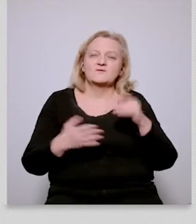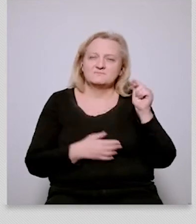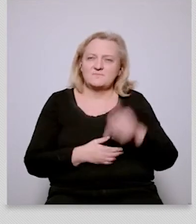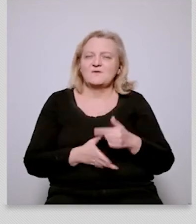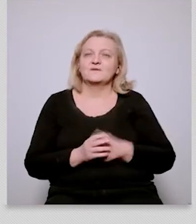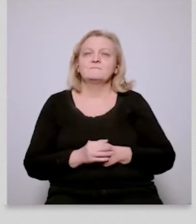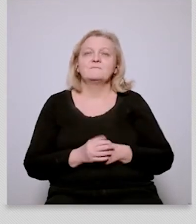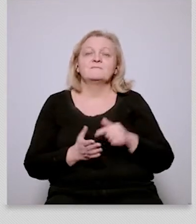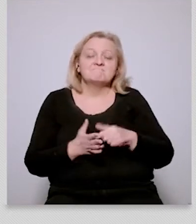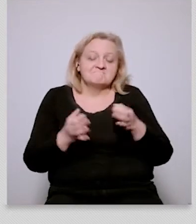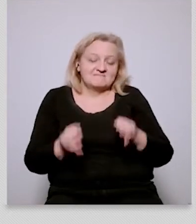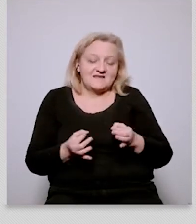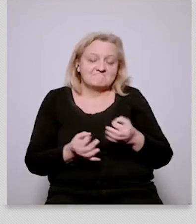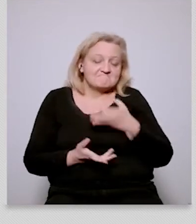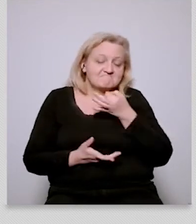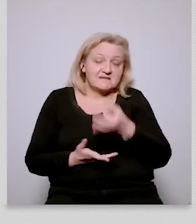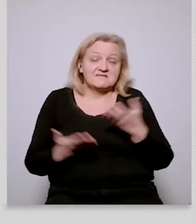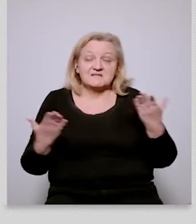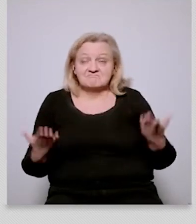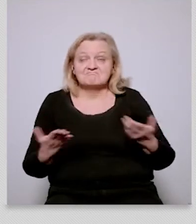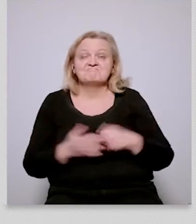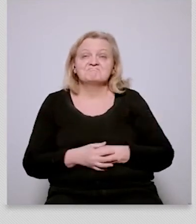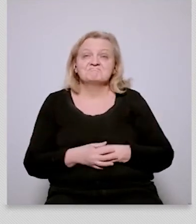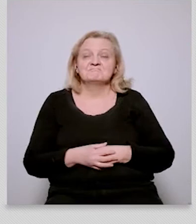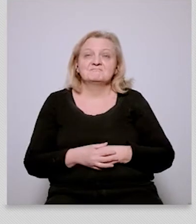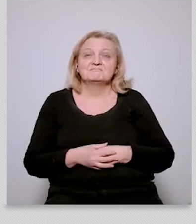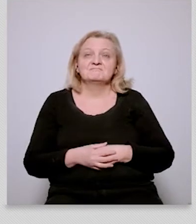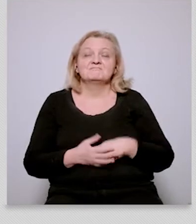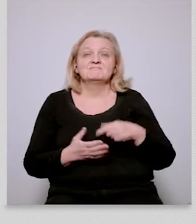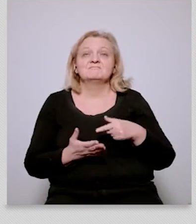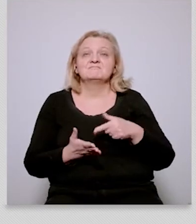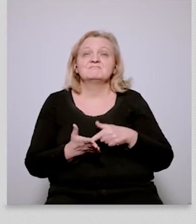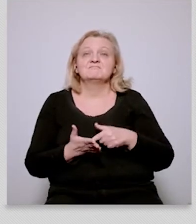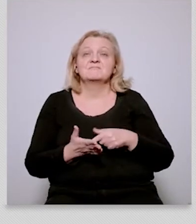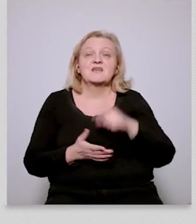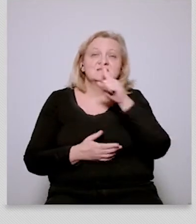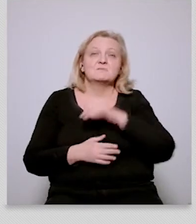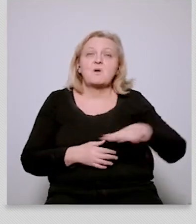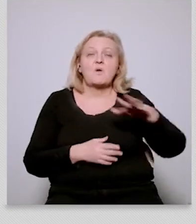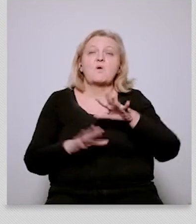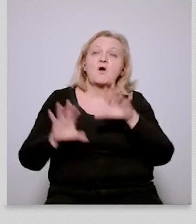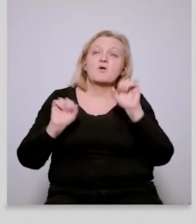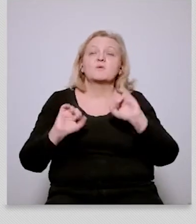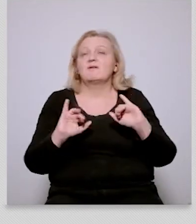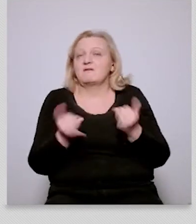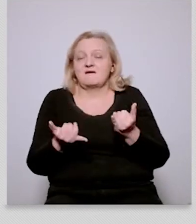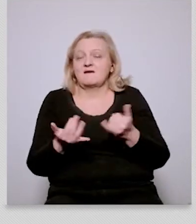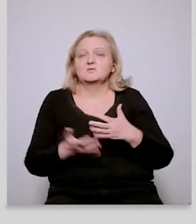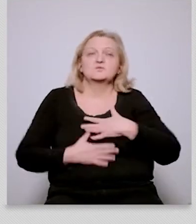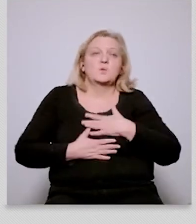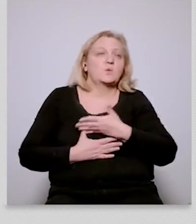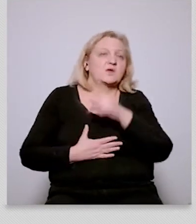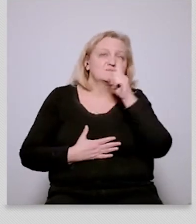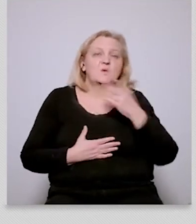i powstaje pytanie jak to jest obierane przez szerokie społeczeństwo jakie w tej chwili są odczucia